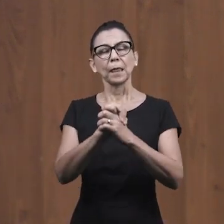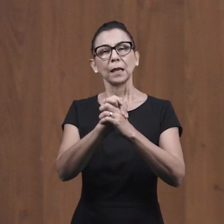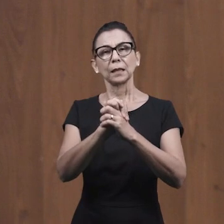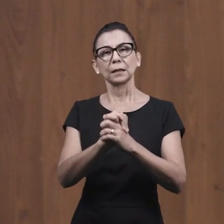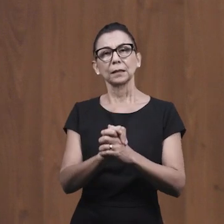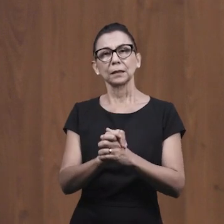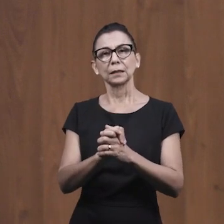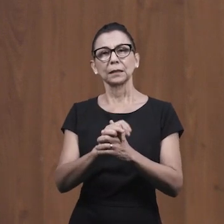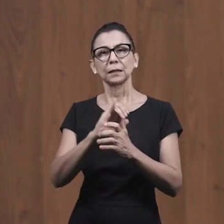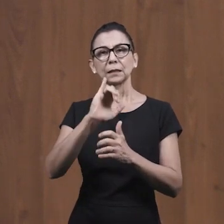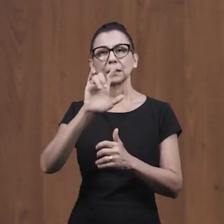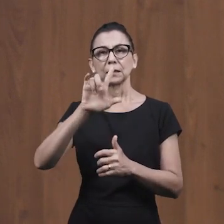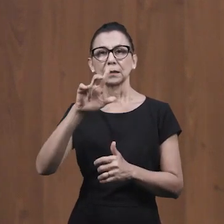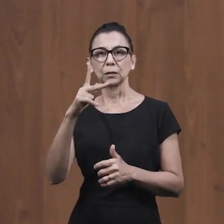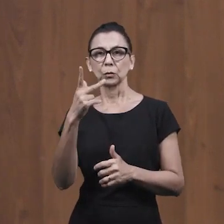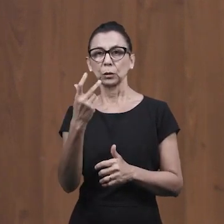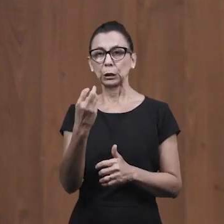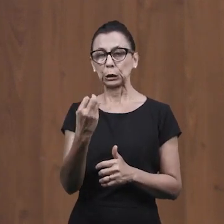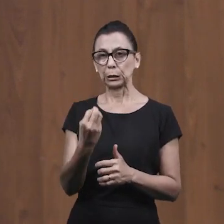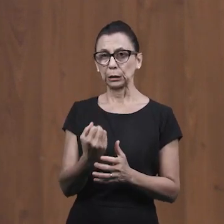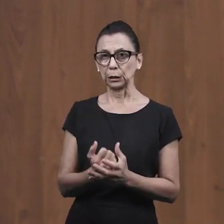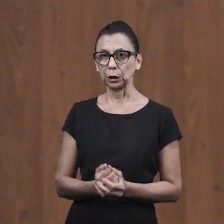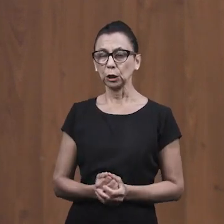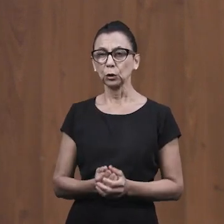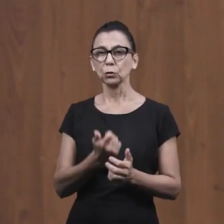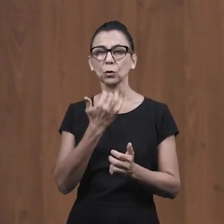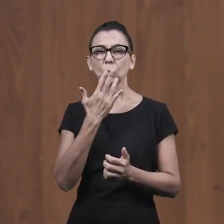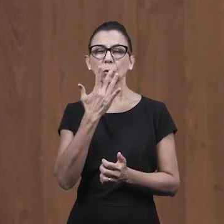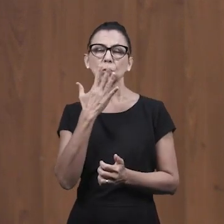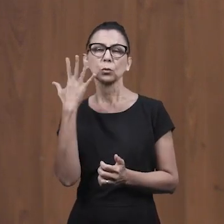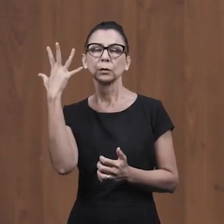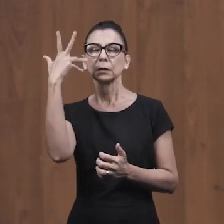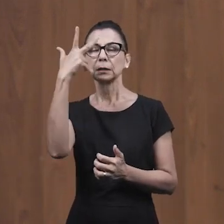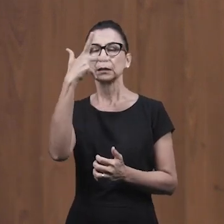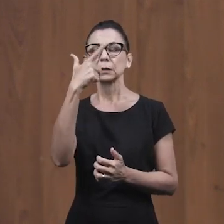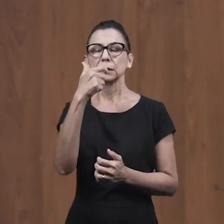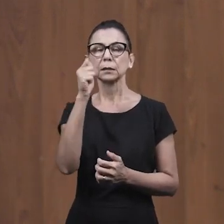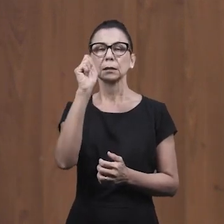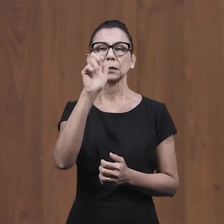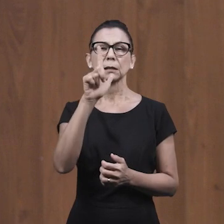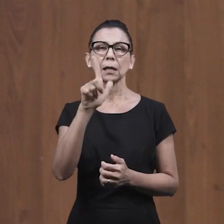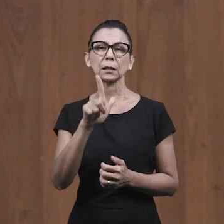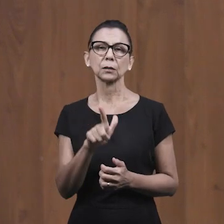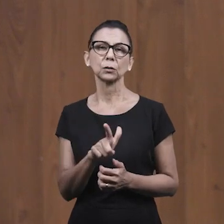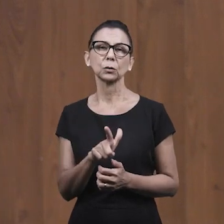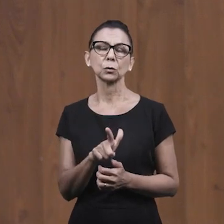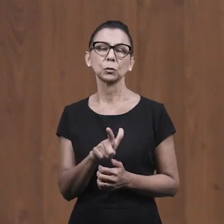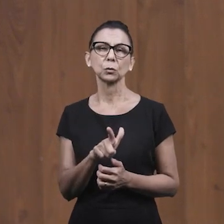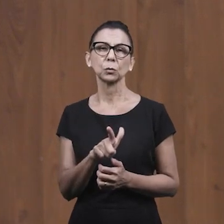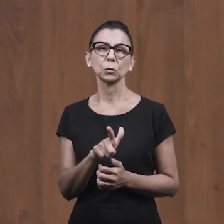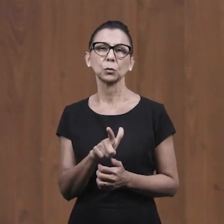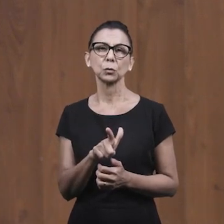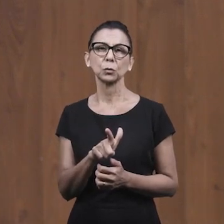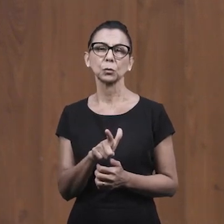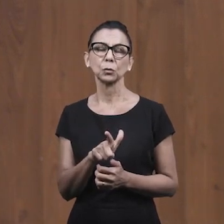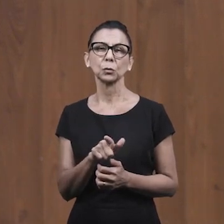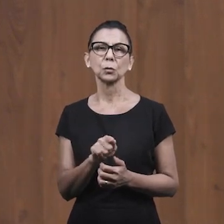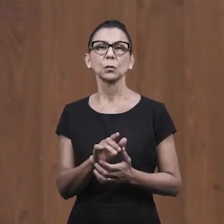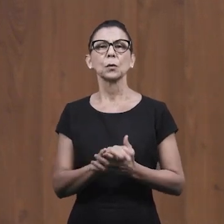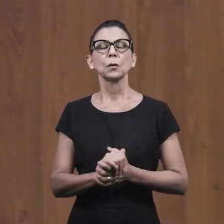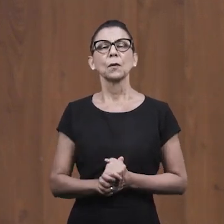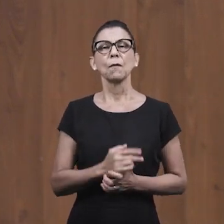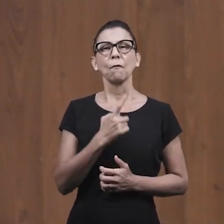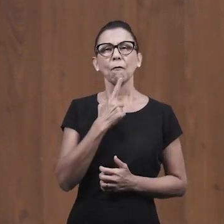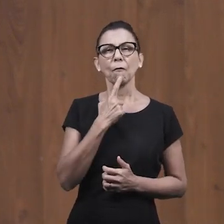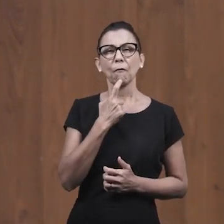avait une bordure très belle dans les couleurs bleu, pourpre et carmésin. Cela